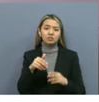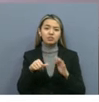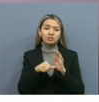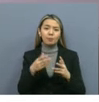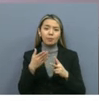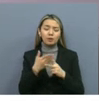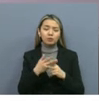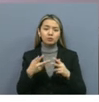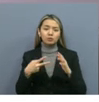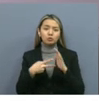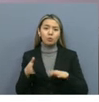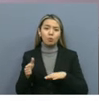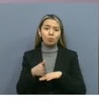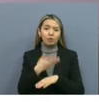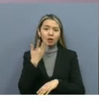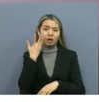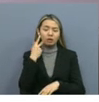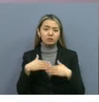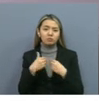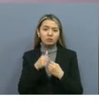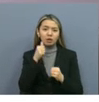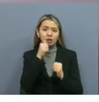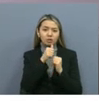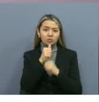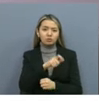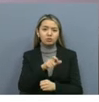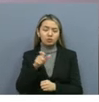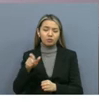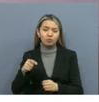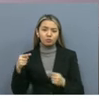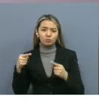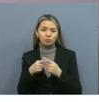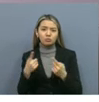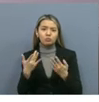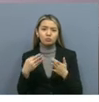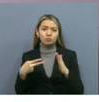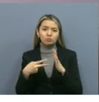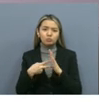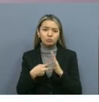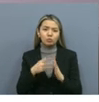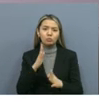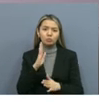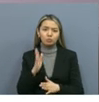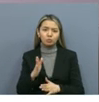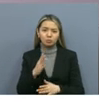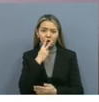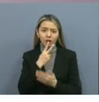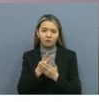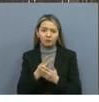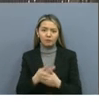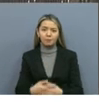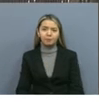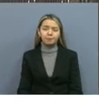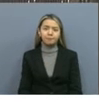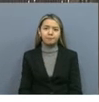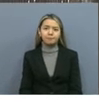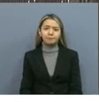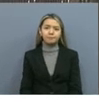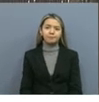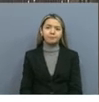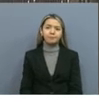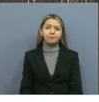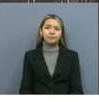бөлгендегі соманы алып тастағанда отбасының әр мүшесіне төленетін нақты әлеуметтік жәрдемақының көлемі шығады. Атаулы